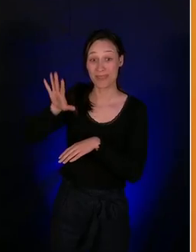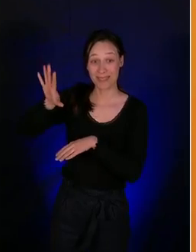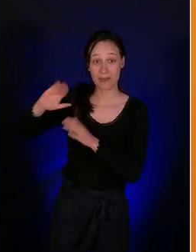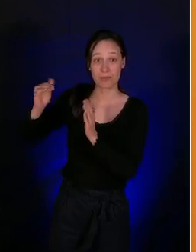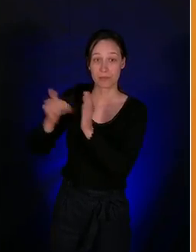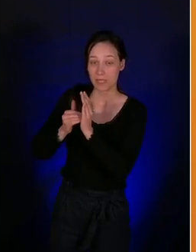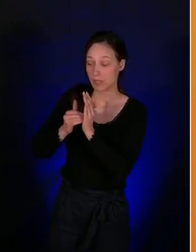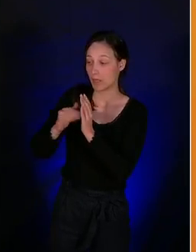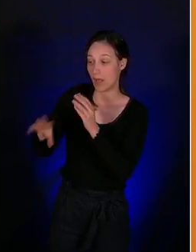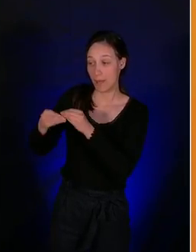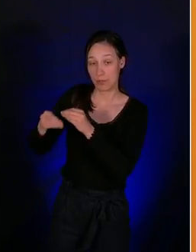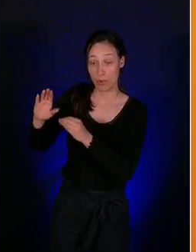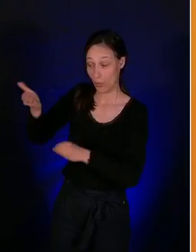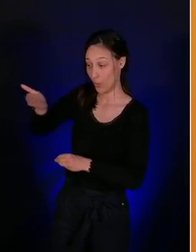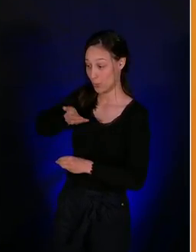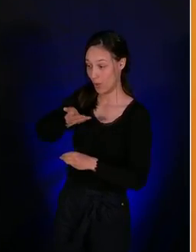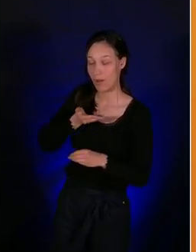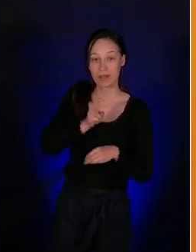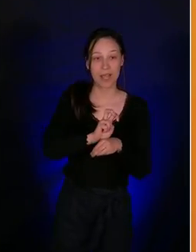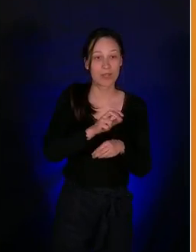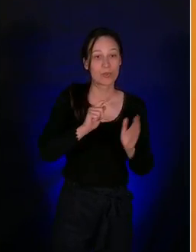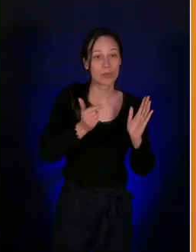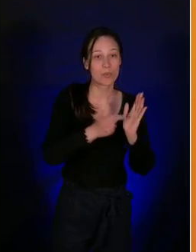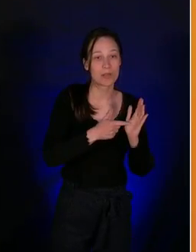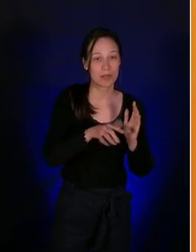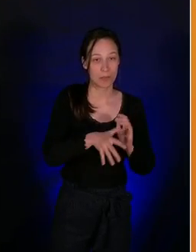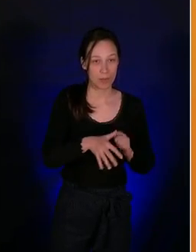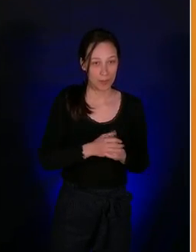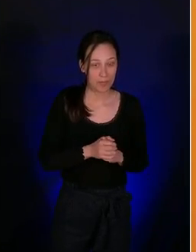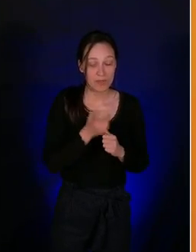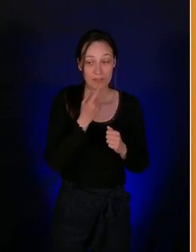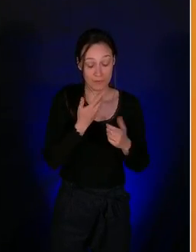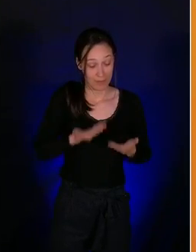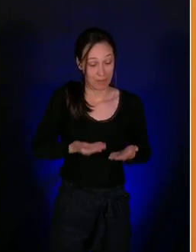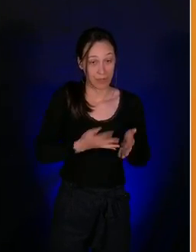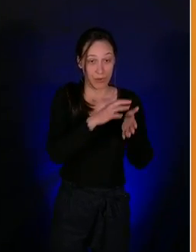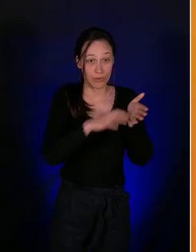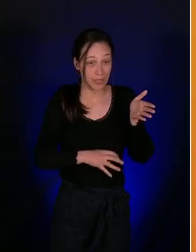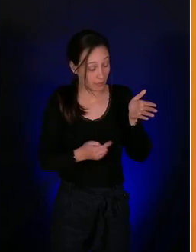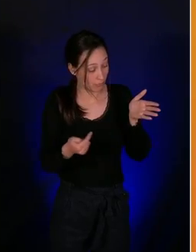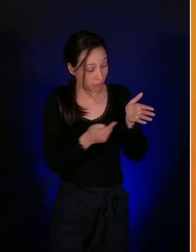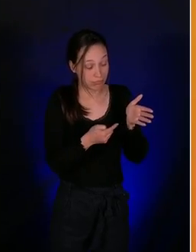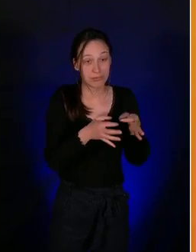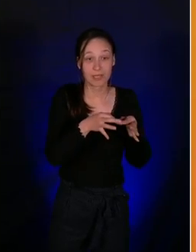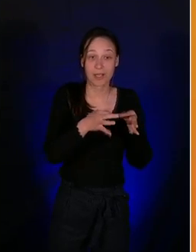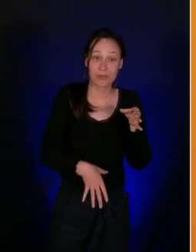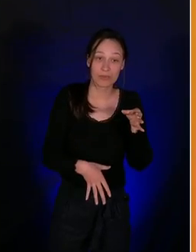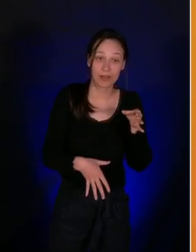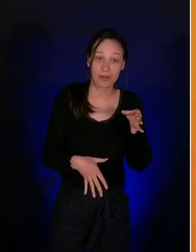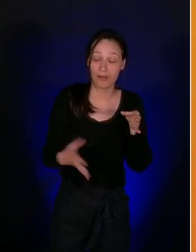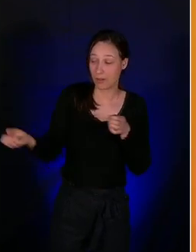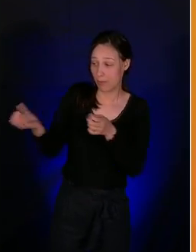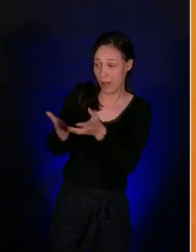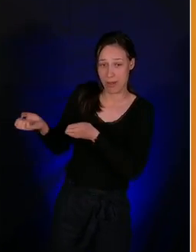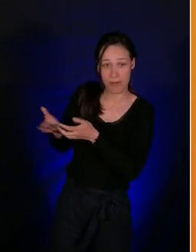Le texte qui vous est proposé est donc le fruit de leur étude, et comme vous pouvez le constater, il a été largement enrichi.